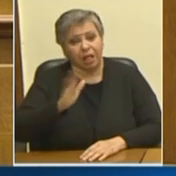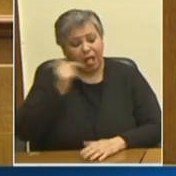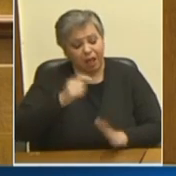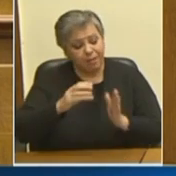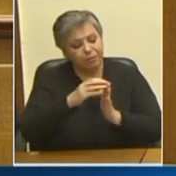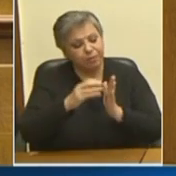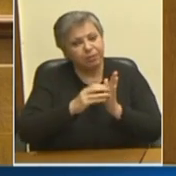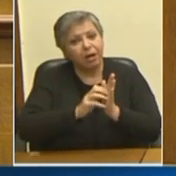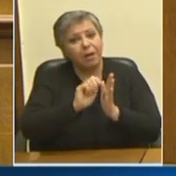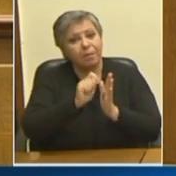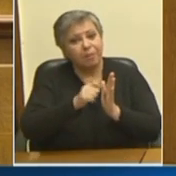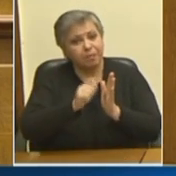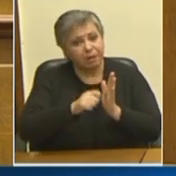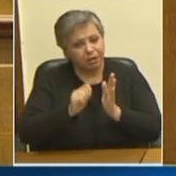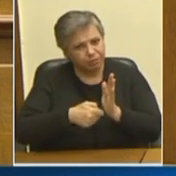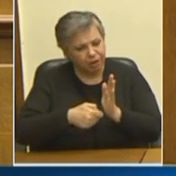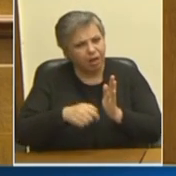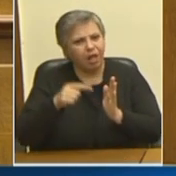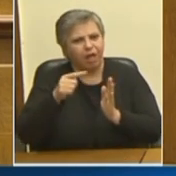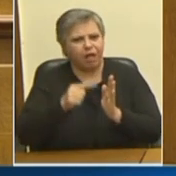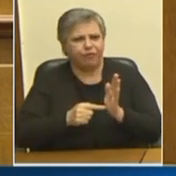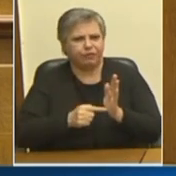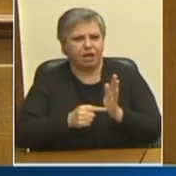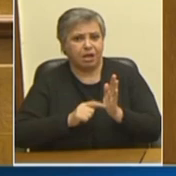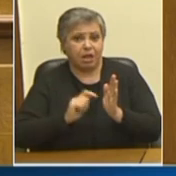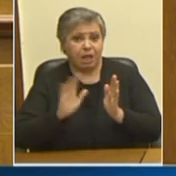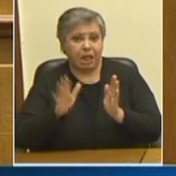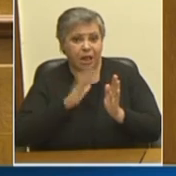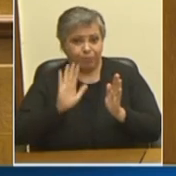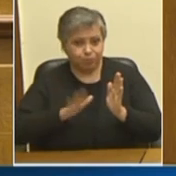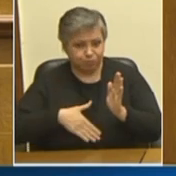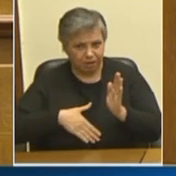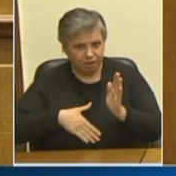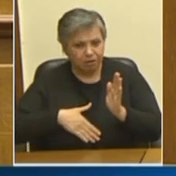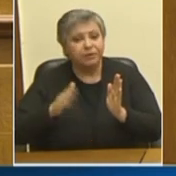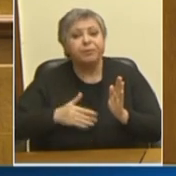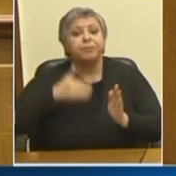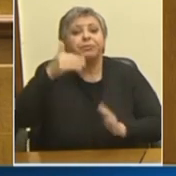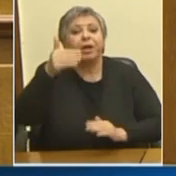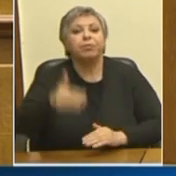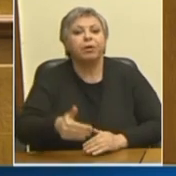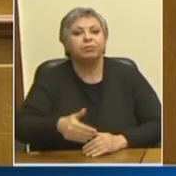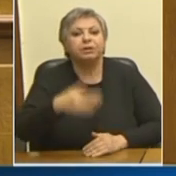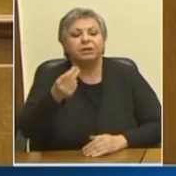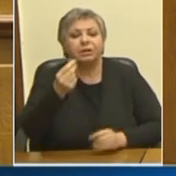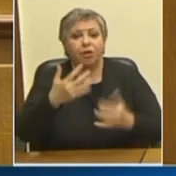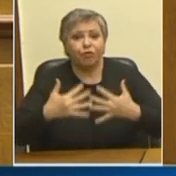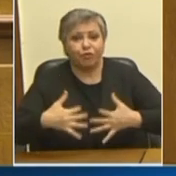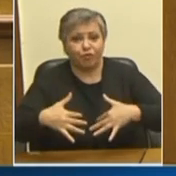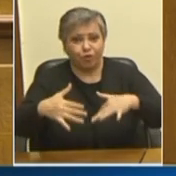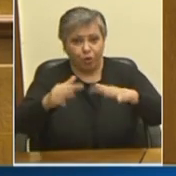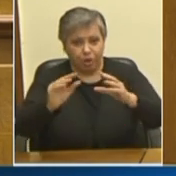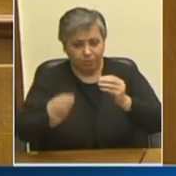άρθρα προς μια κατεύθυνση, η επόμενη Βουλή δεν μπορεί να